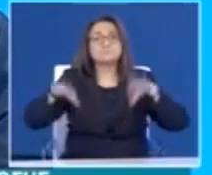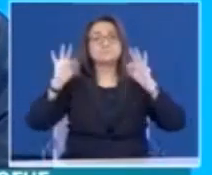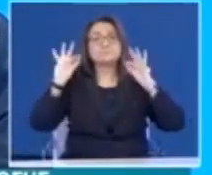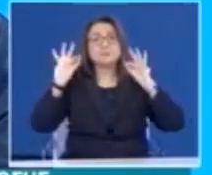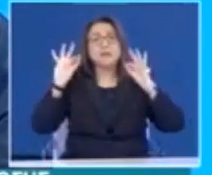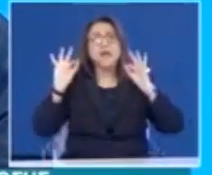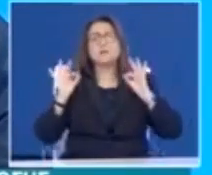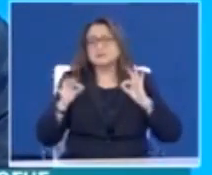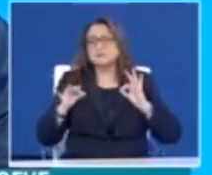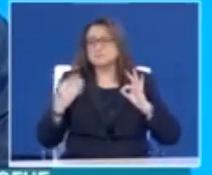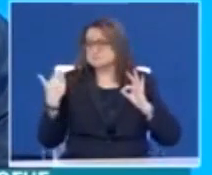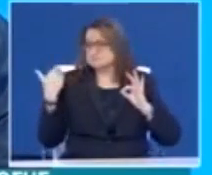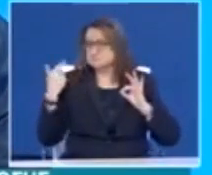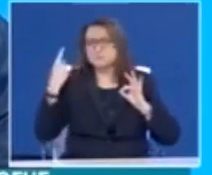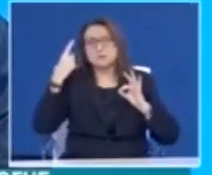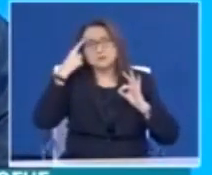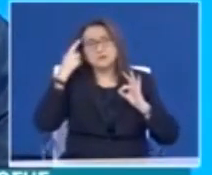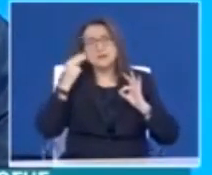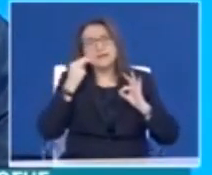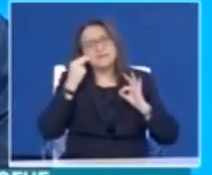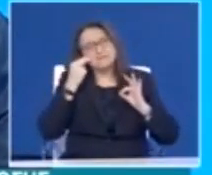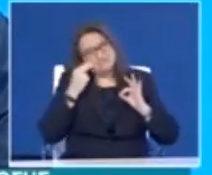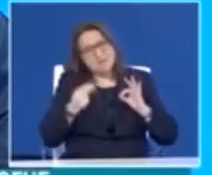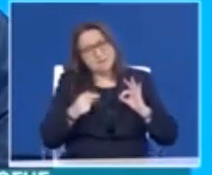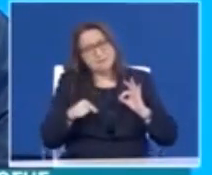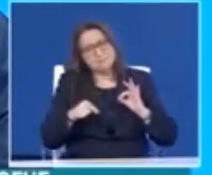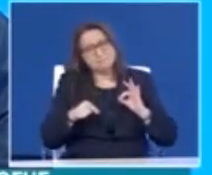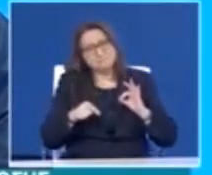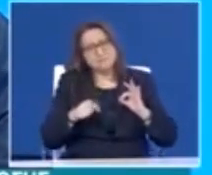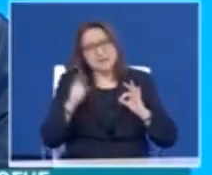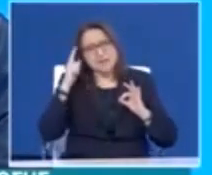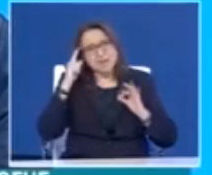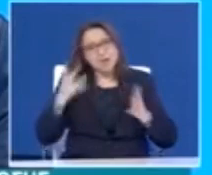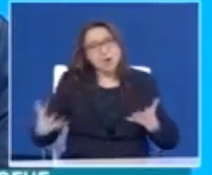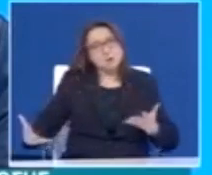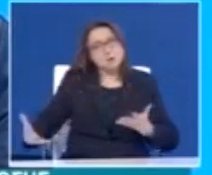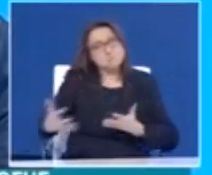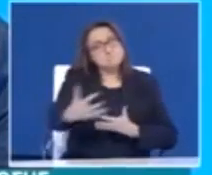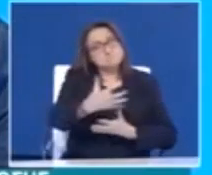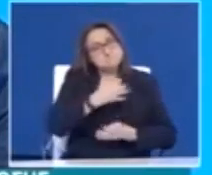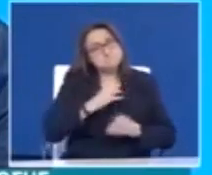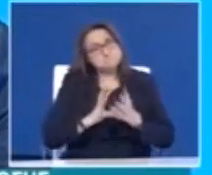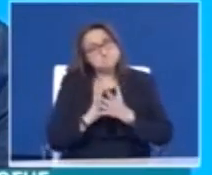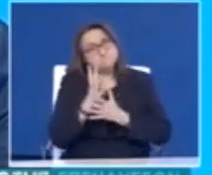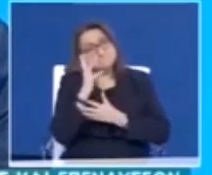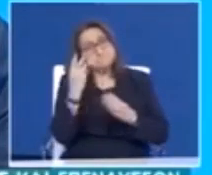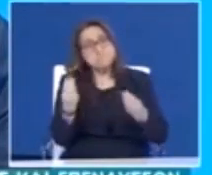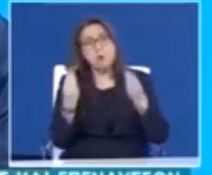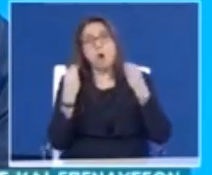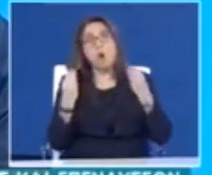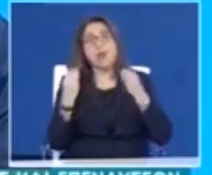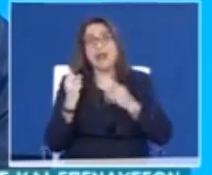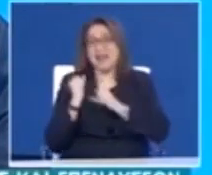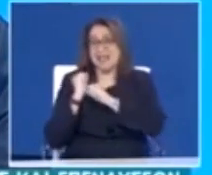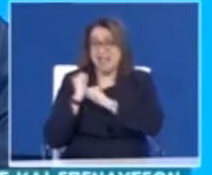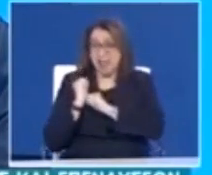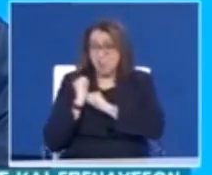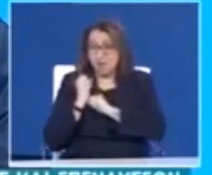που φαινόταν ότι θα έχουμε μια σημαντική αύξηση του ακαθαρίστου του εθνικού μας προϊόντος. Όλοι οι πρόδρομοι